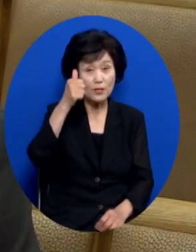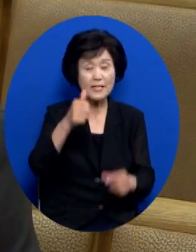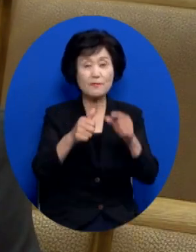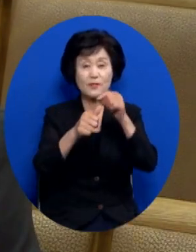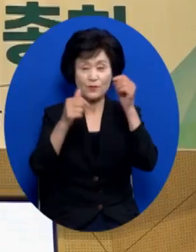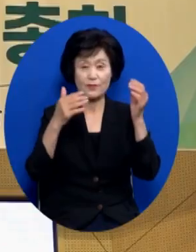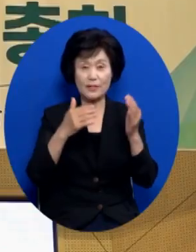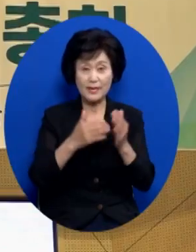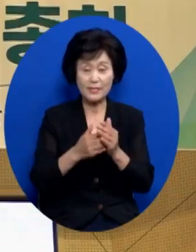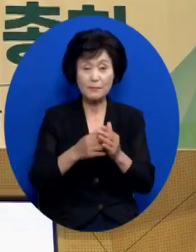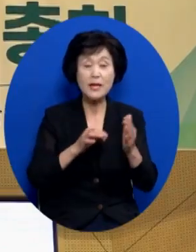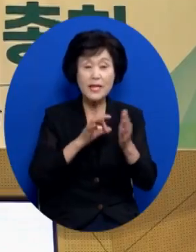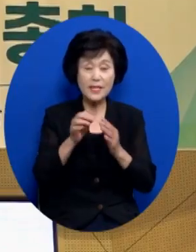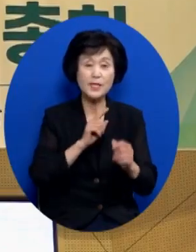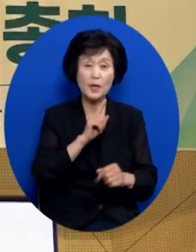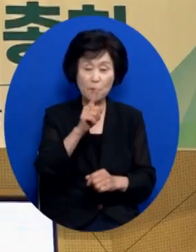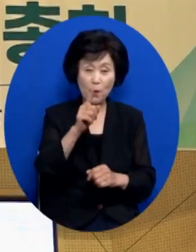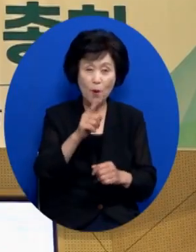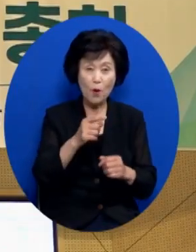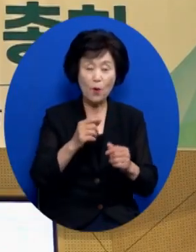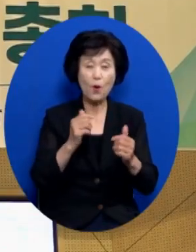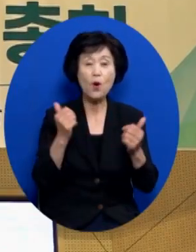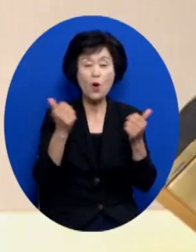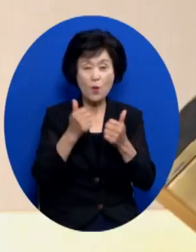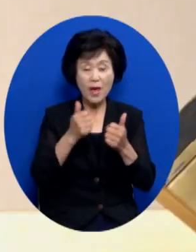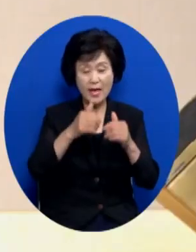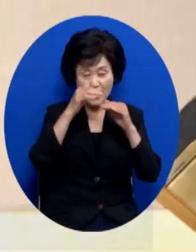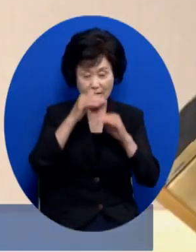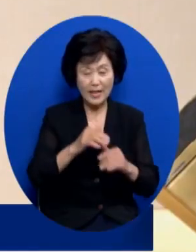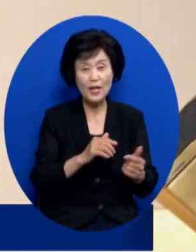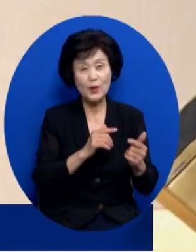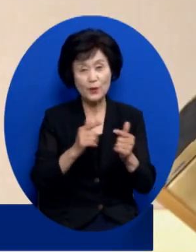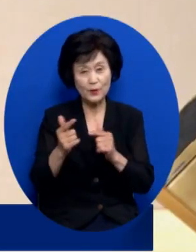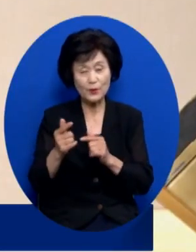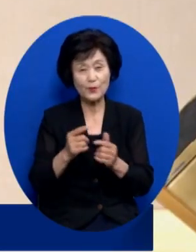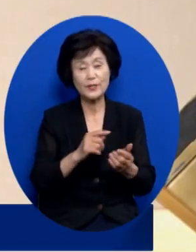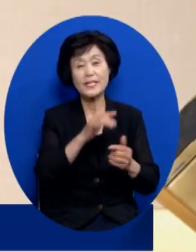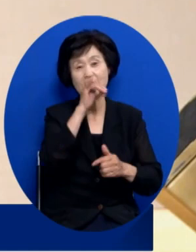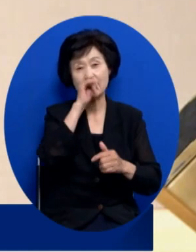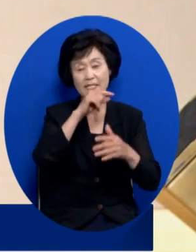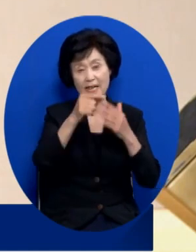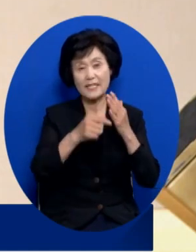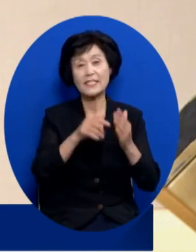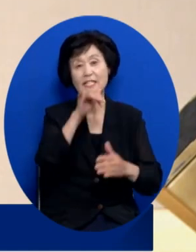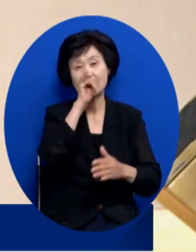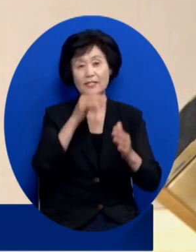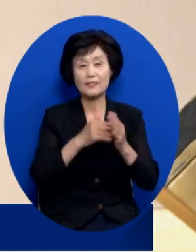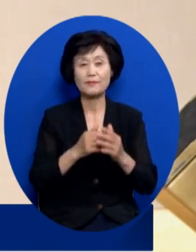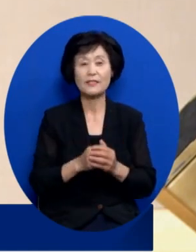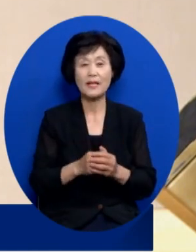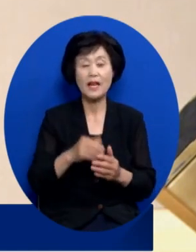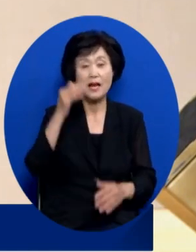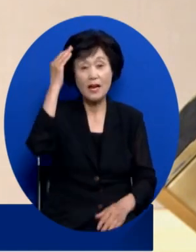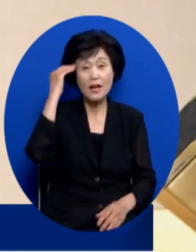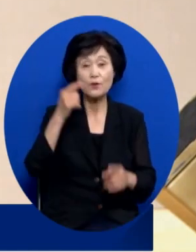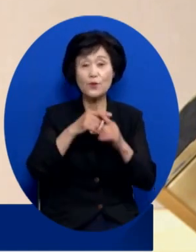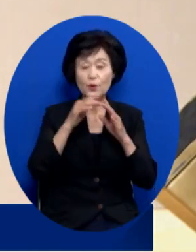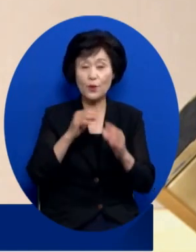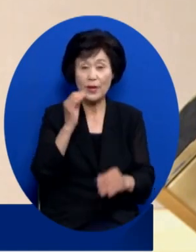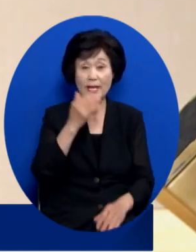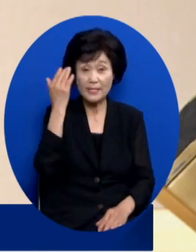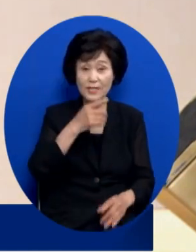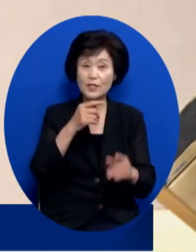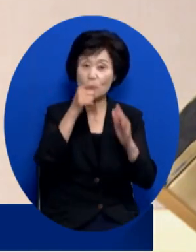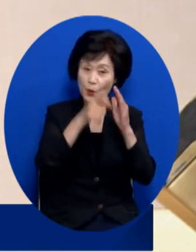수개정과 재정보고 등 안건 토의를 진행했습니다. 한국교회의 성결교단의 위상을 좀 더 높이고 선한